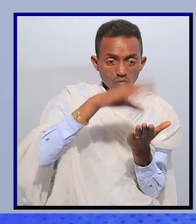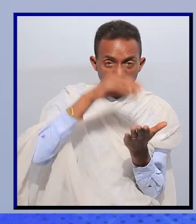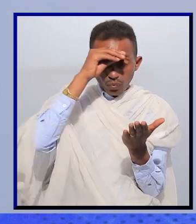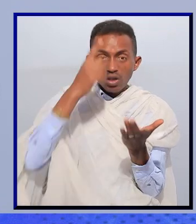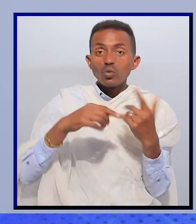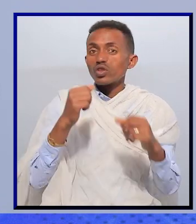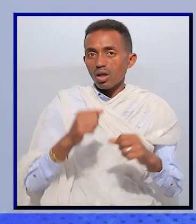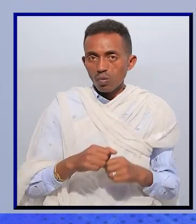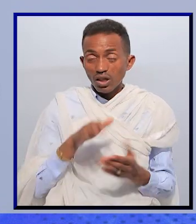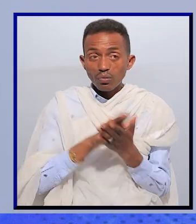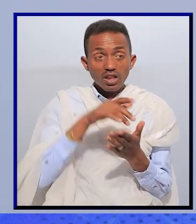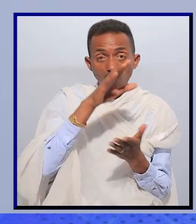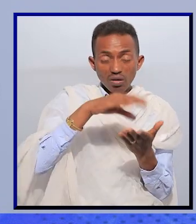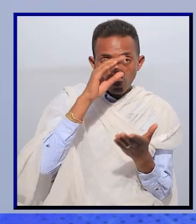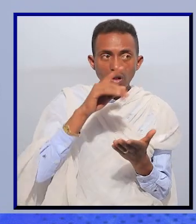ሊመጣ ይችላል።